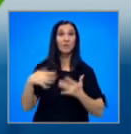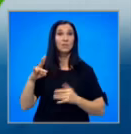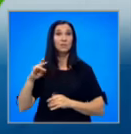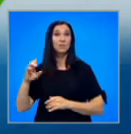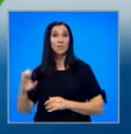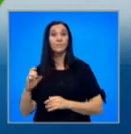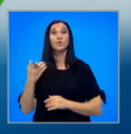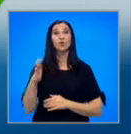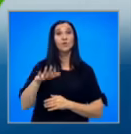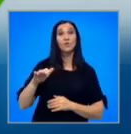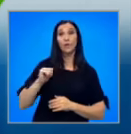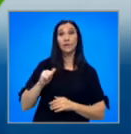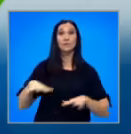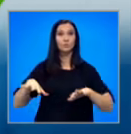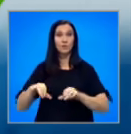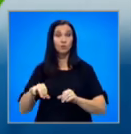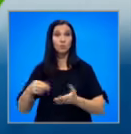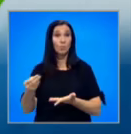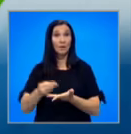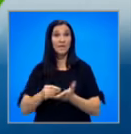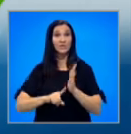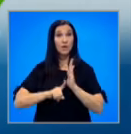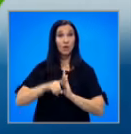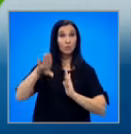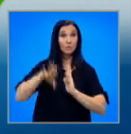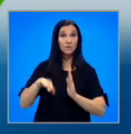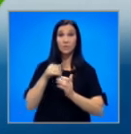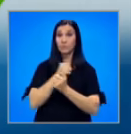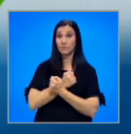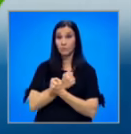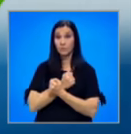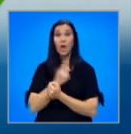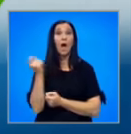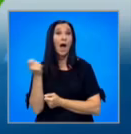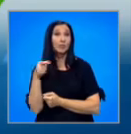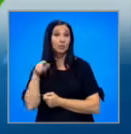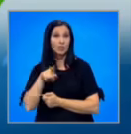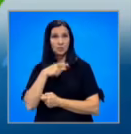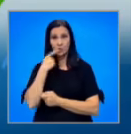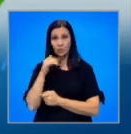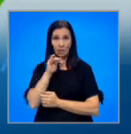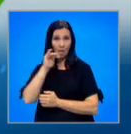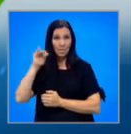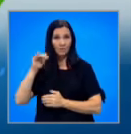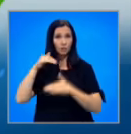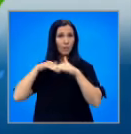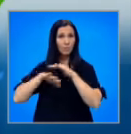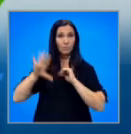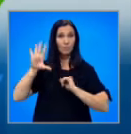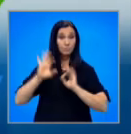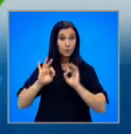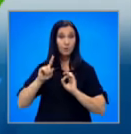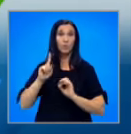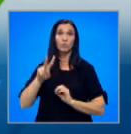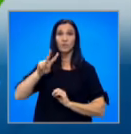На този фон от агенцията по заетостта отчитат рекордно ниска безработица. През август тази година нивото ѝ е под 5%,